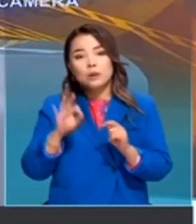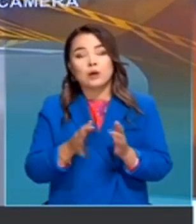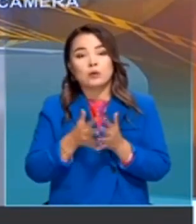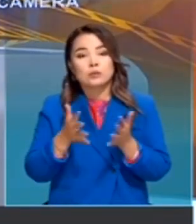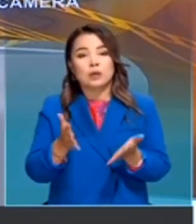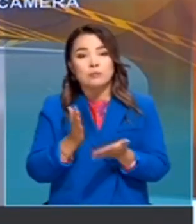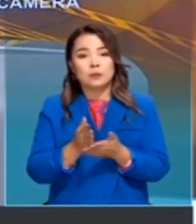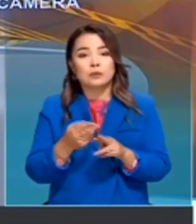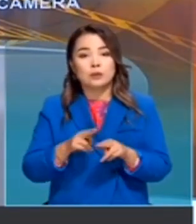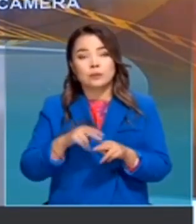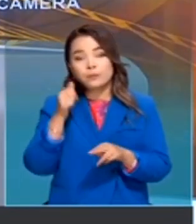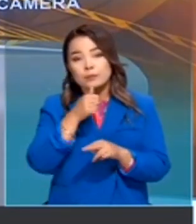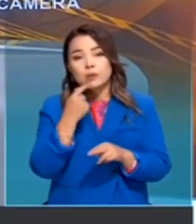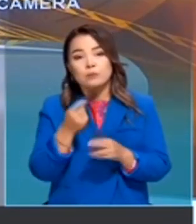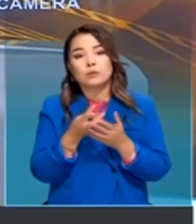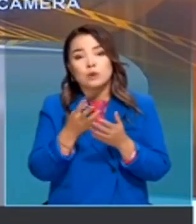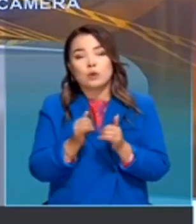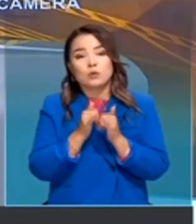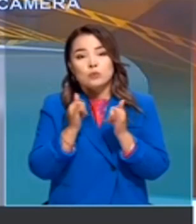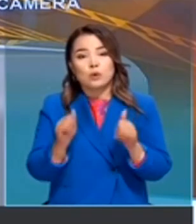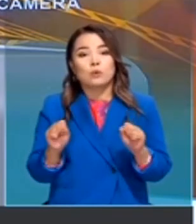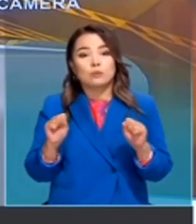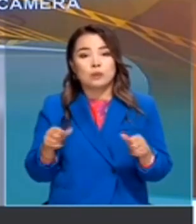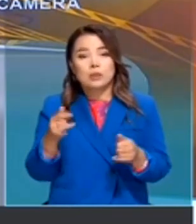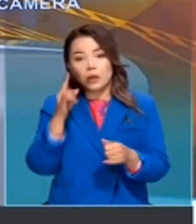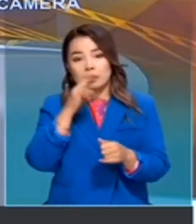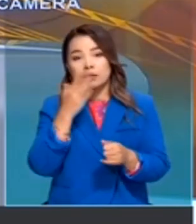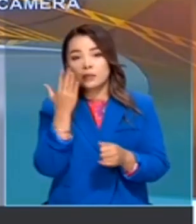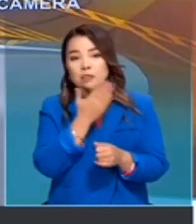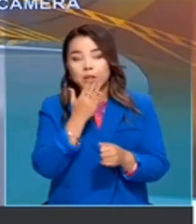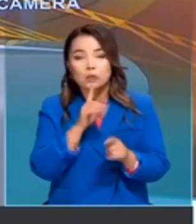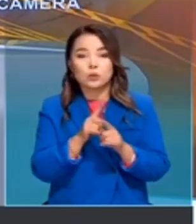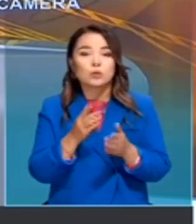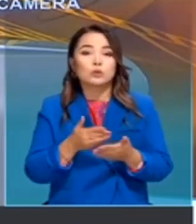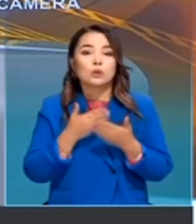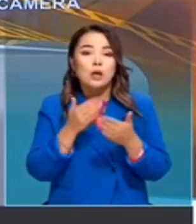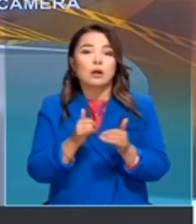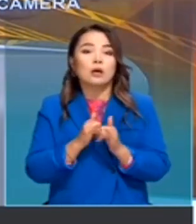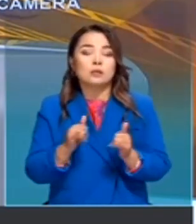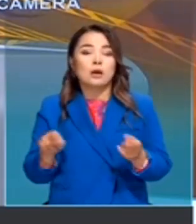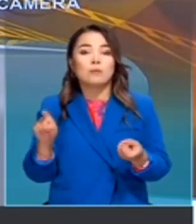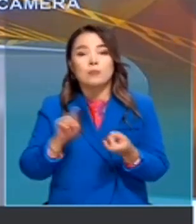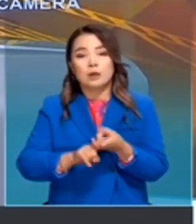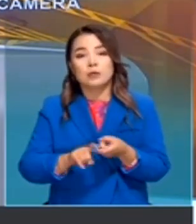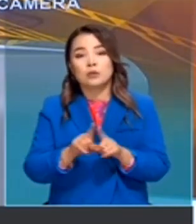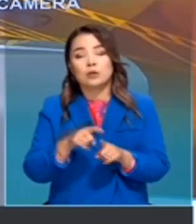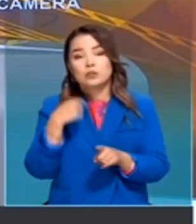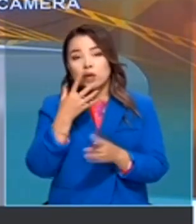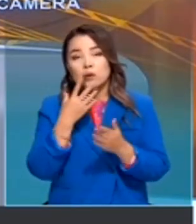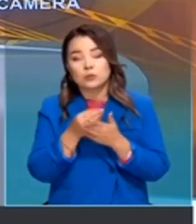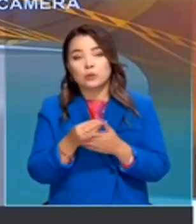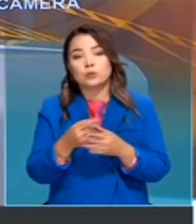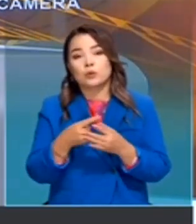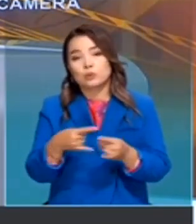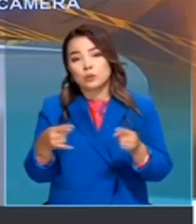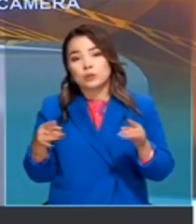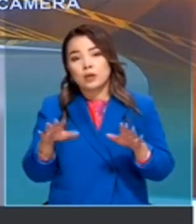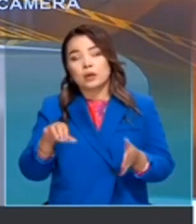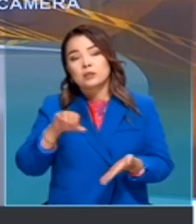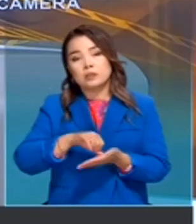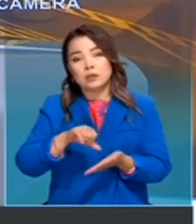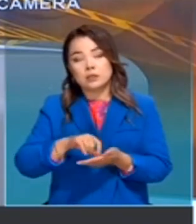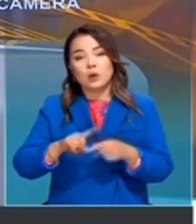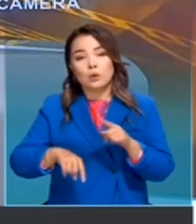көп. Биыл тағы біршама ұлғаюы мүмкін. Қазақ тіліндегі фильмдерге сұраныстың артуына байланысты жеке студиялар отандық туындылар